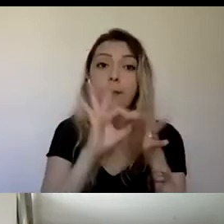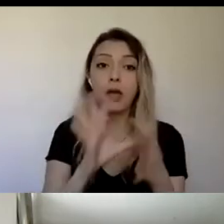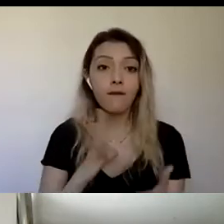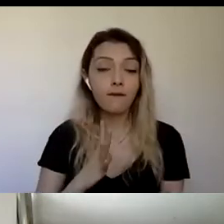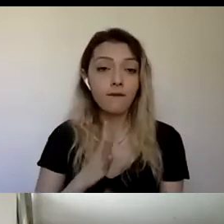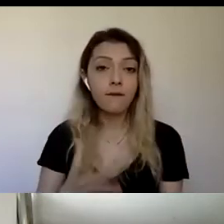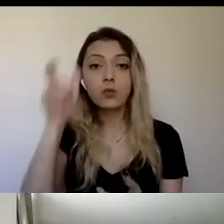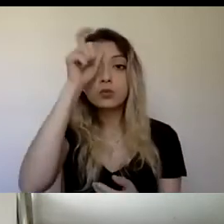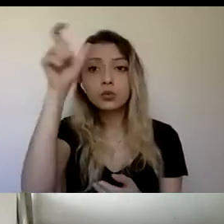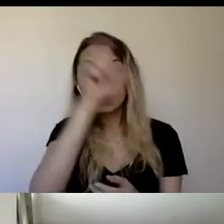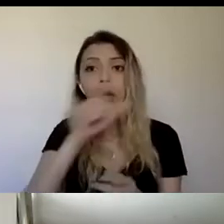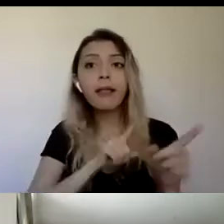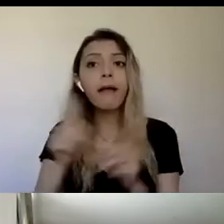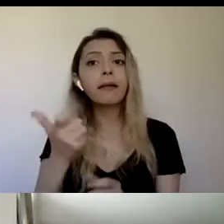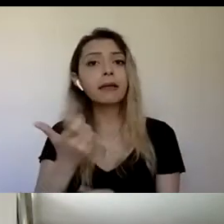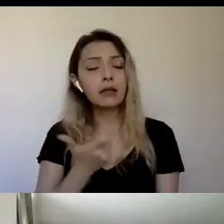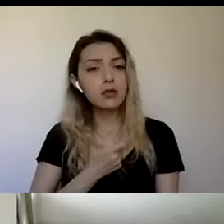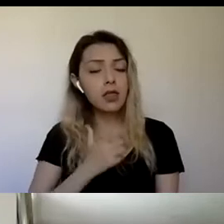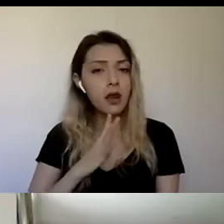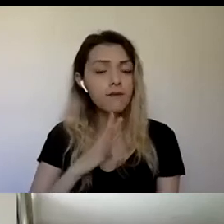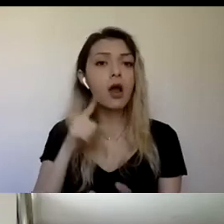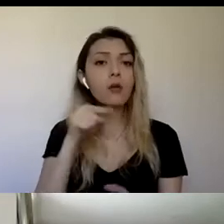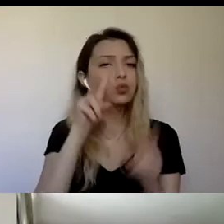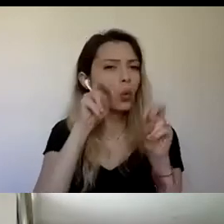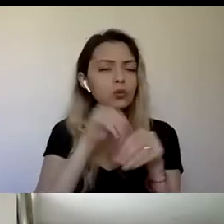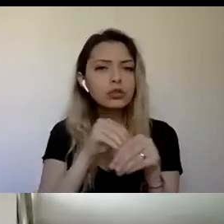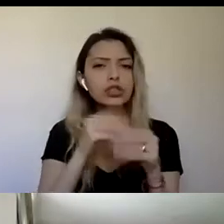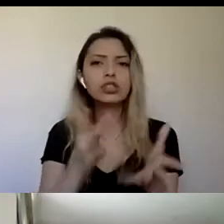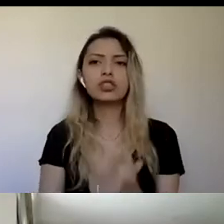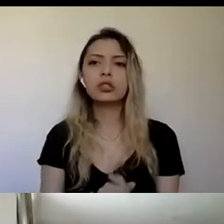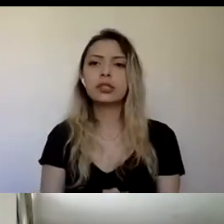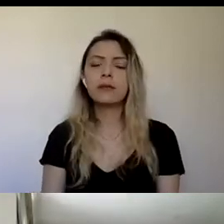Türkiye'nin hangi yasaları var bu konuda?